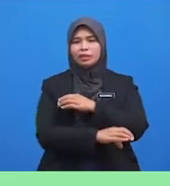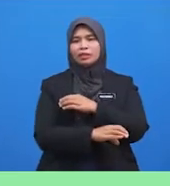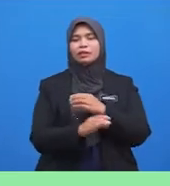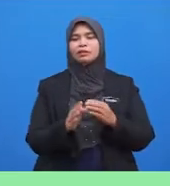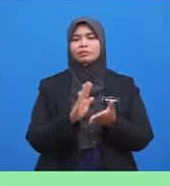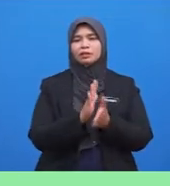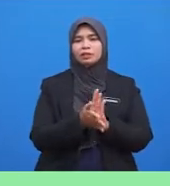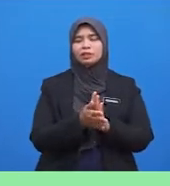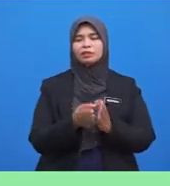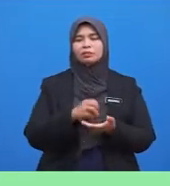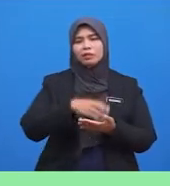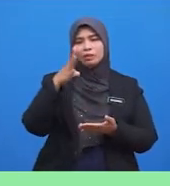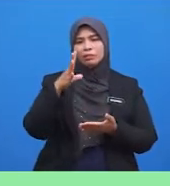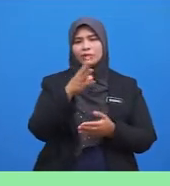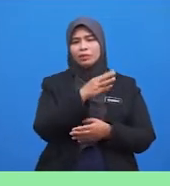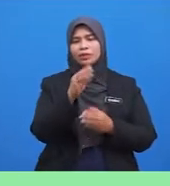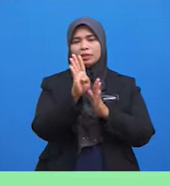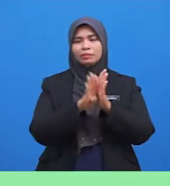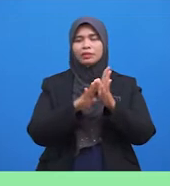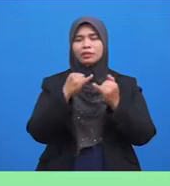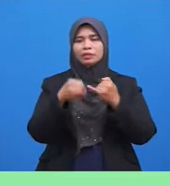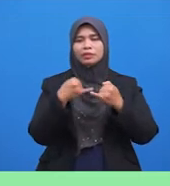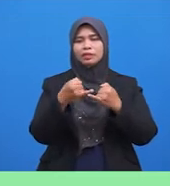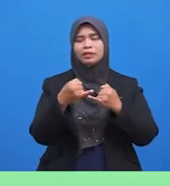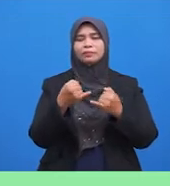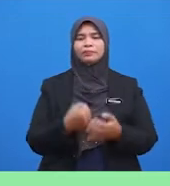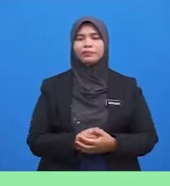Negara menjadi makmur dan berjaya.